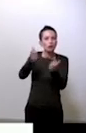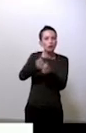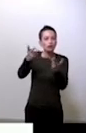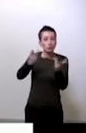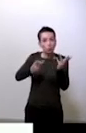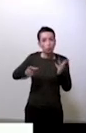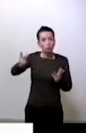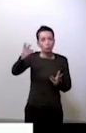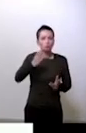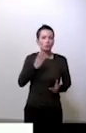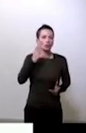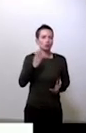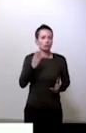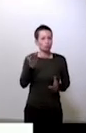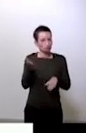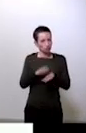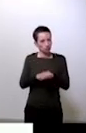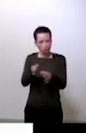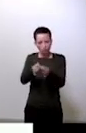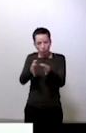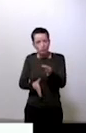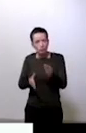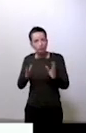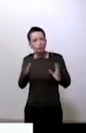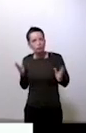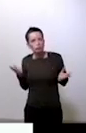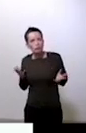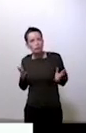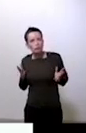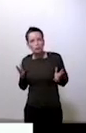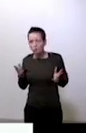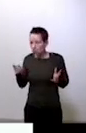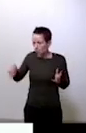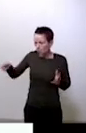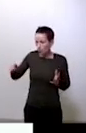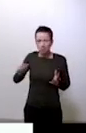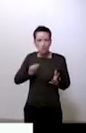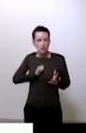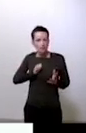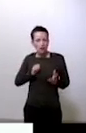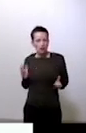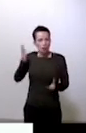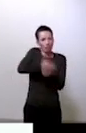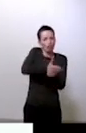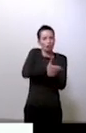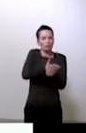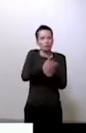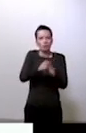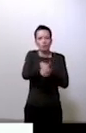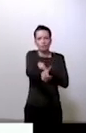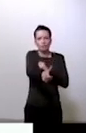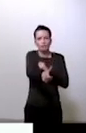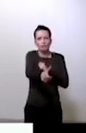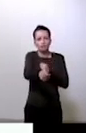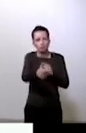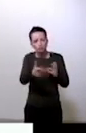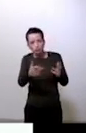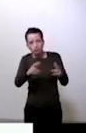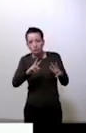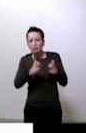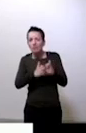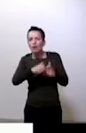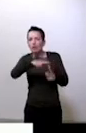territoire, quelles conséquences l'arrivée de nouveaux acteurs liés au marché privé va-t-elle avoir sur le monde du